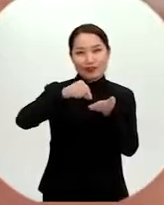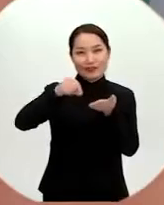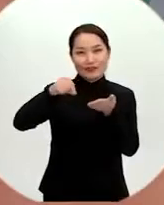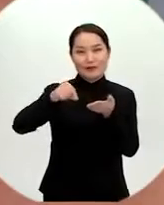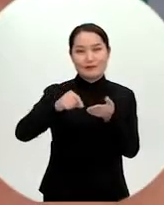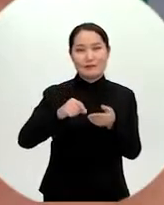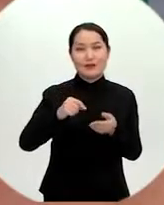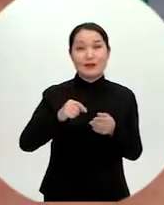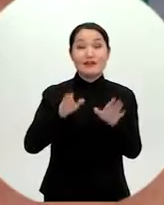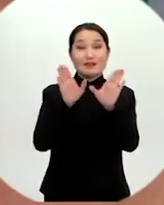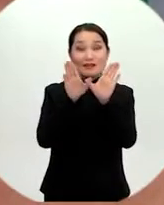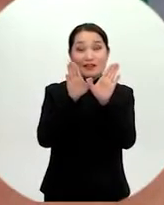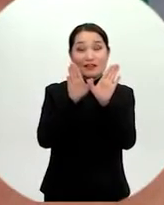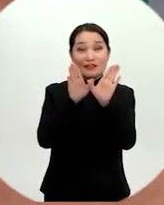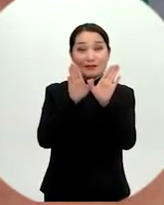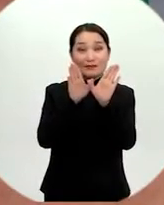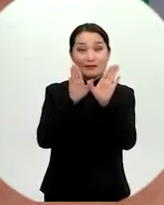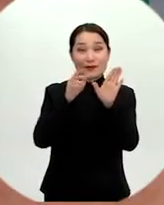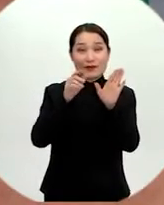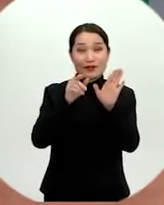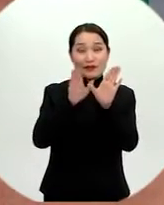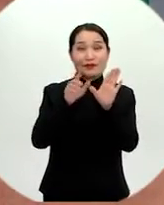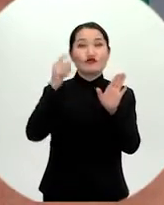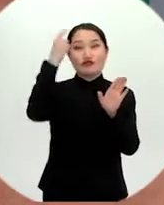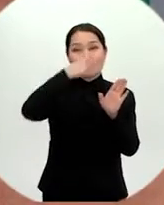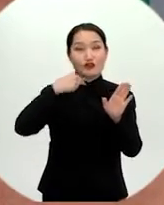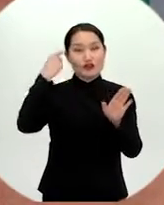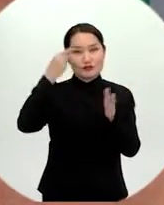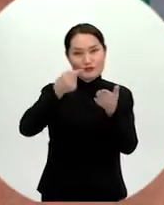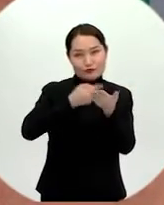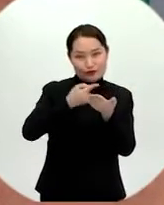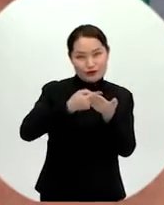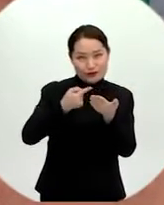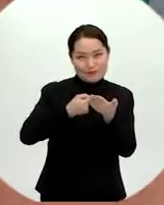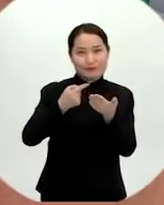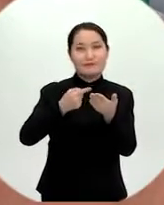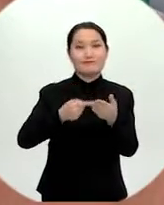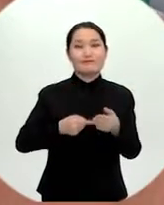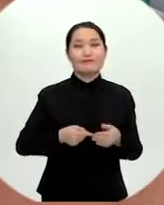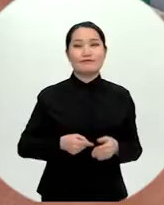ирвээхийнхээ их биеийг зурчнаа бүгдэр. За толгойг нь зурлаа.